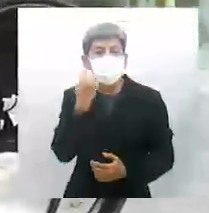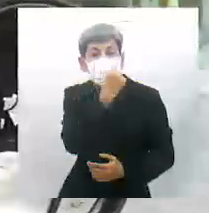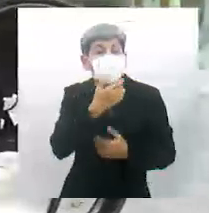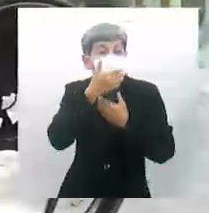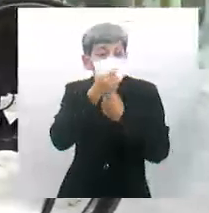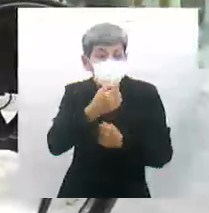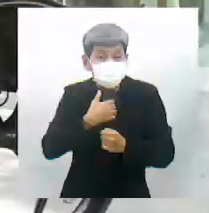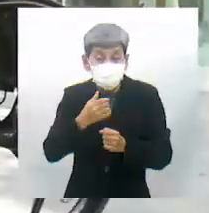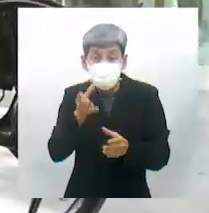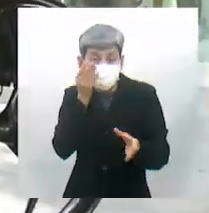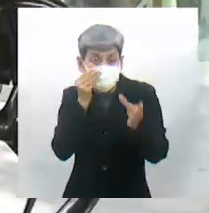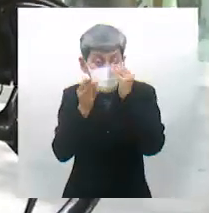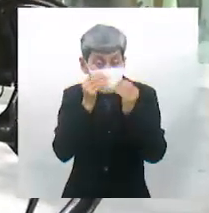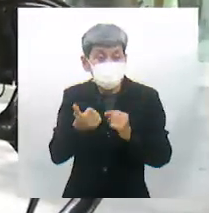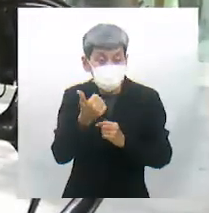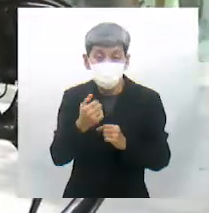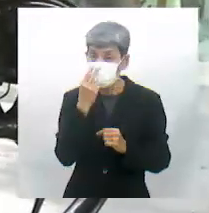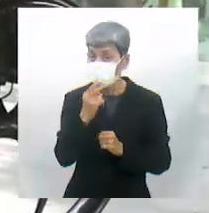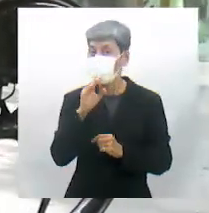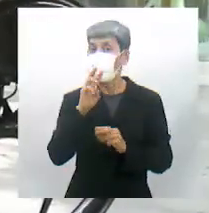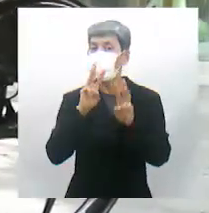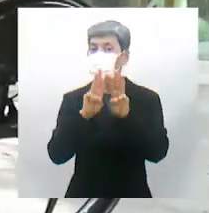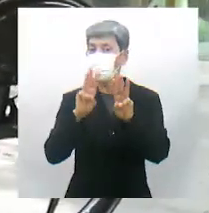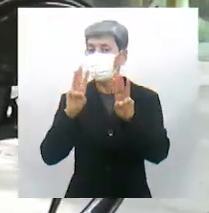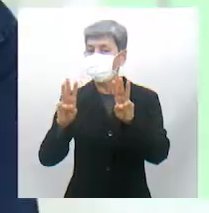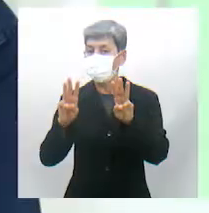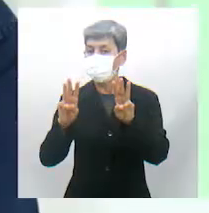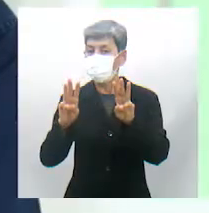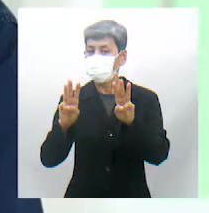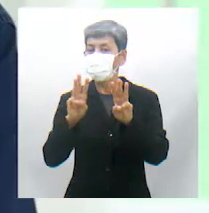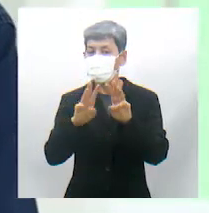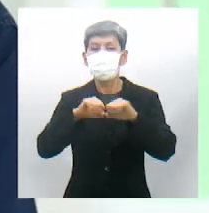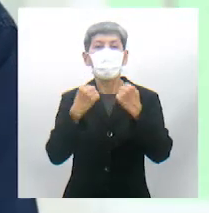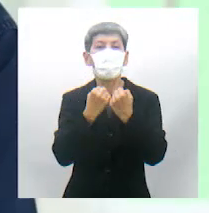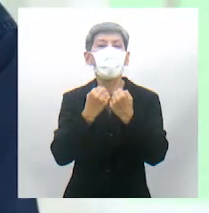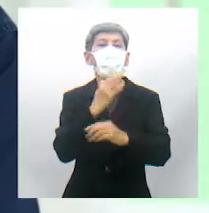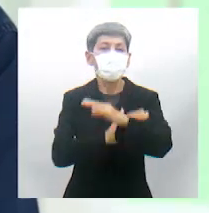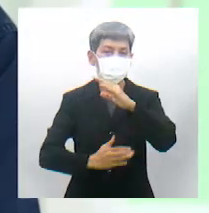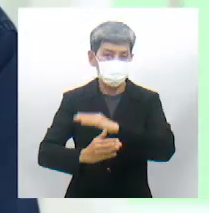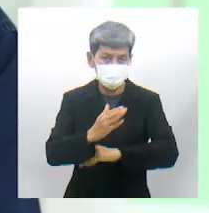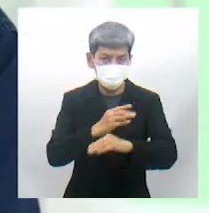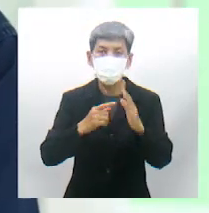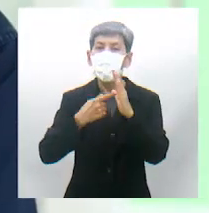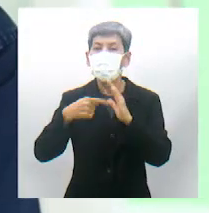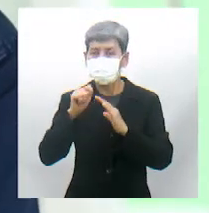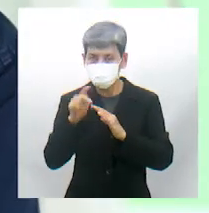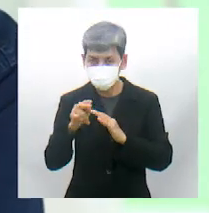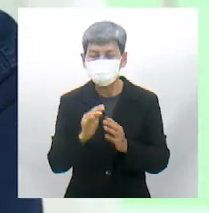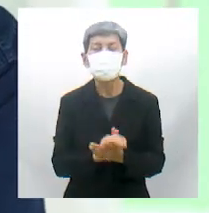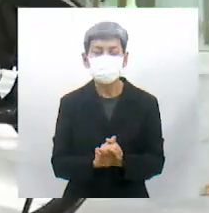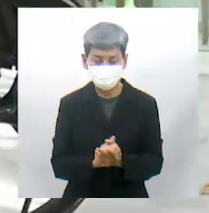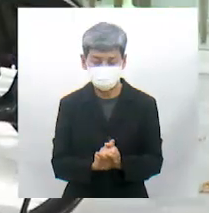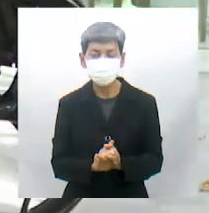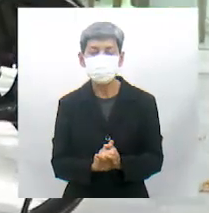ที่สนใจอยากเข้ามาเรียนรู้สามารถเข้าไปในเว็บไซต์ของ สมาคมคนพิการปทุมธานีครับ สมาคม